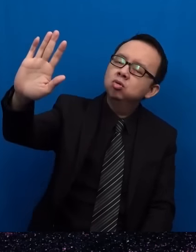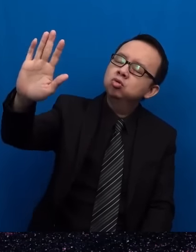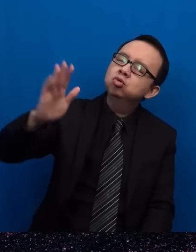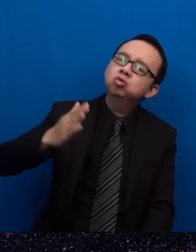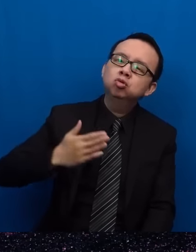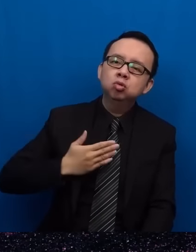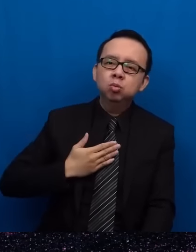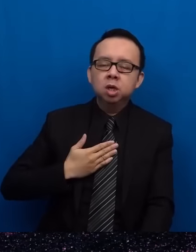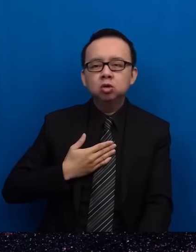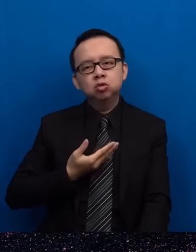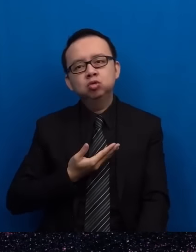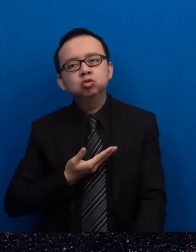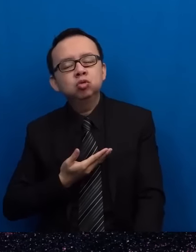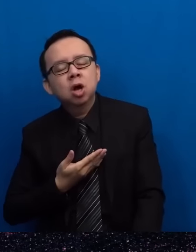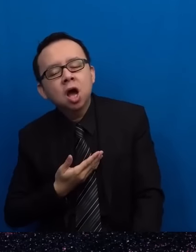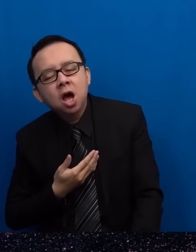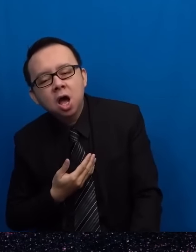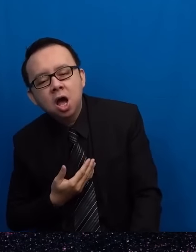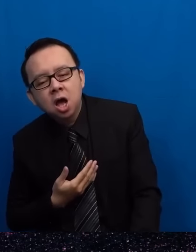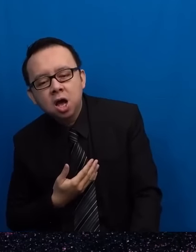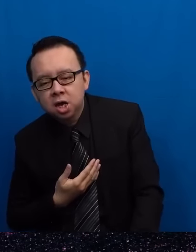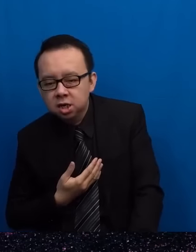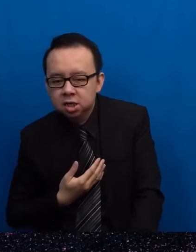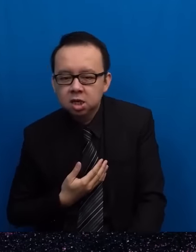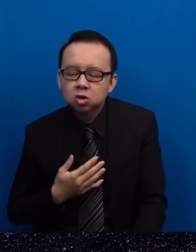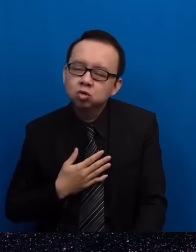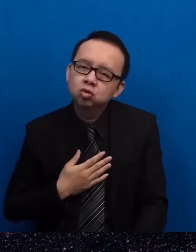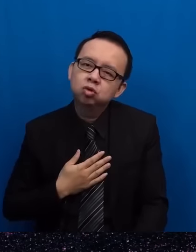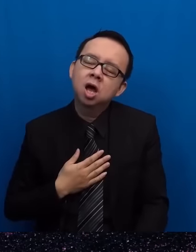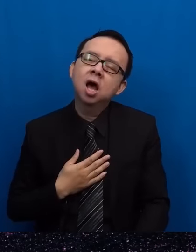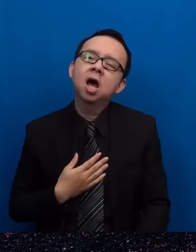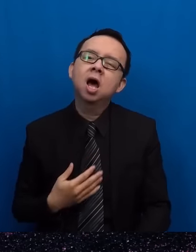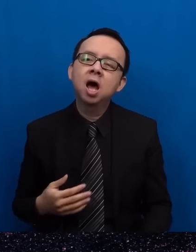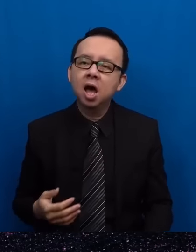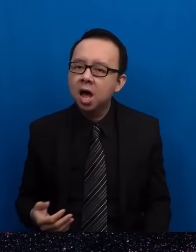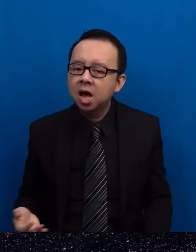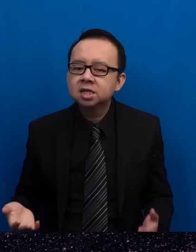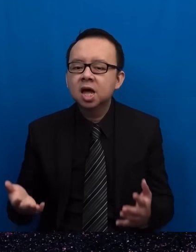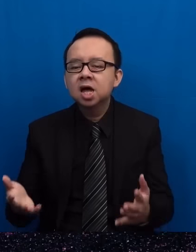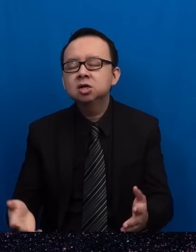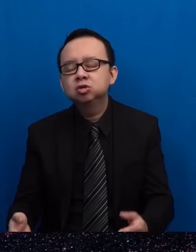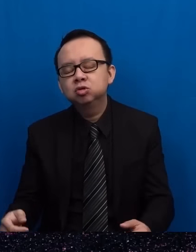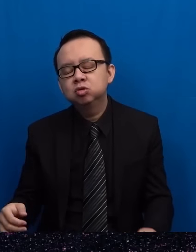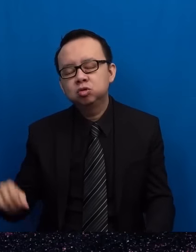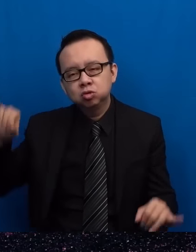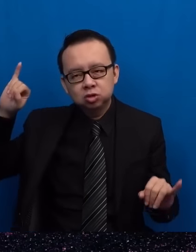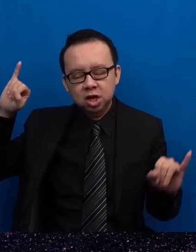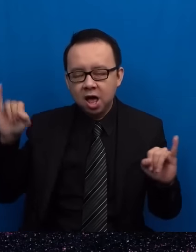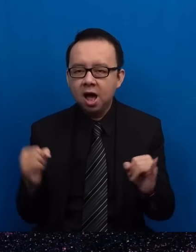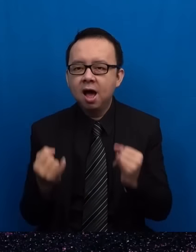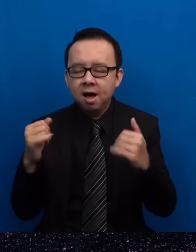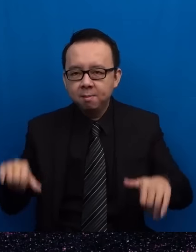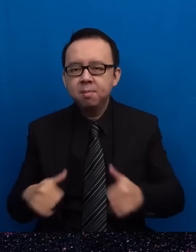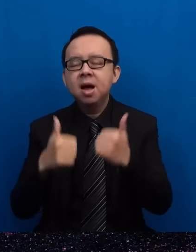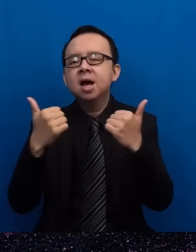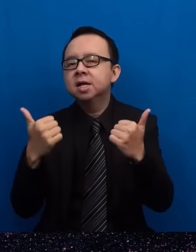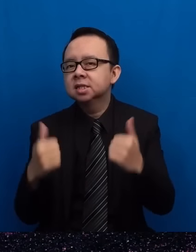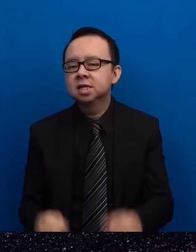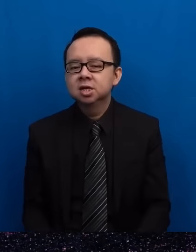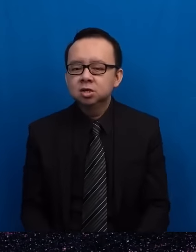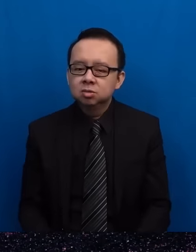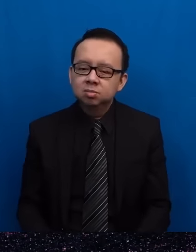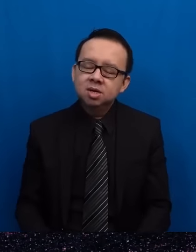Kau ku perlukan, ku datang Juru